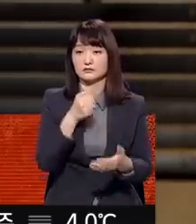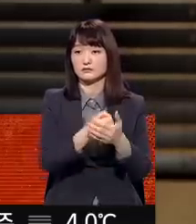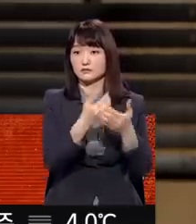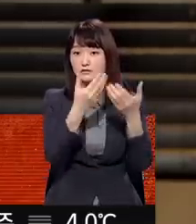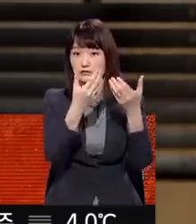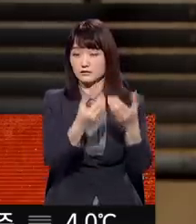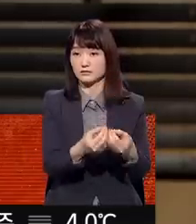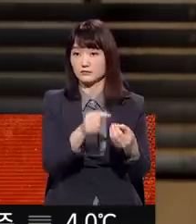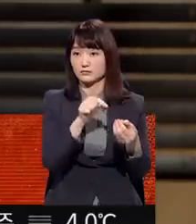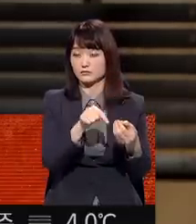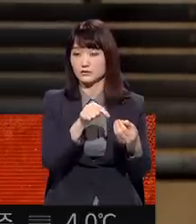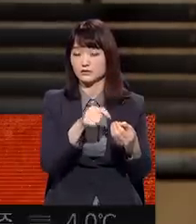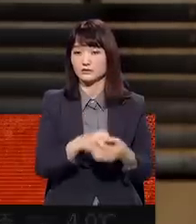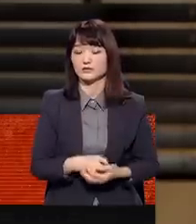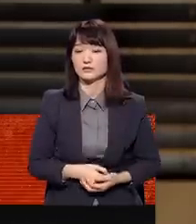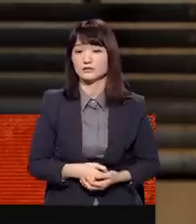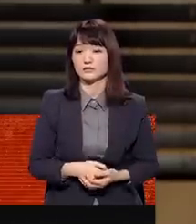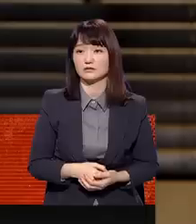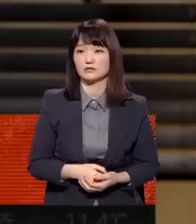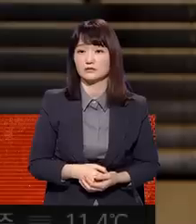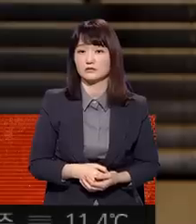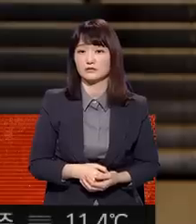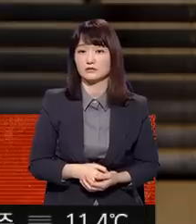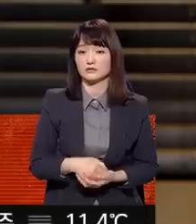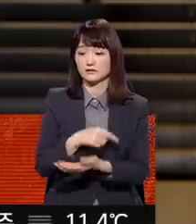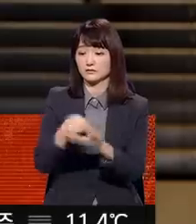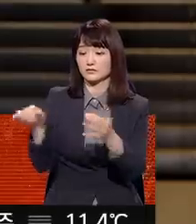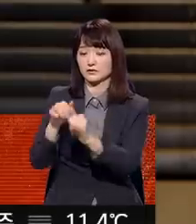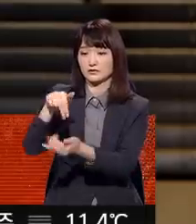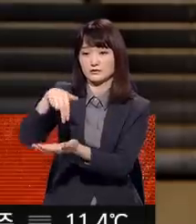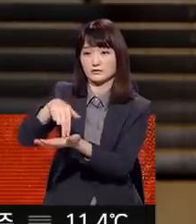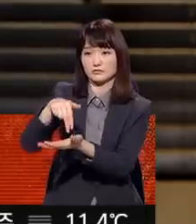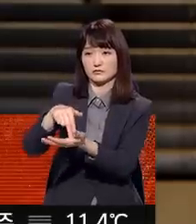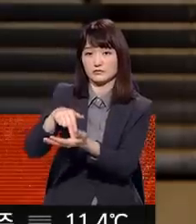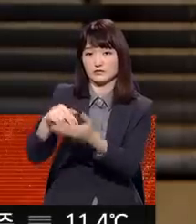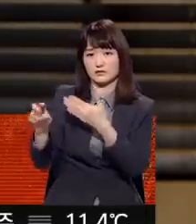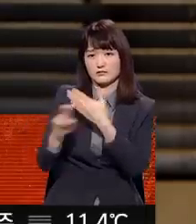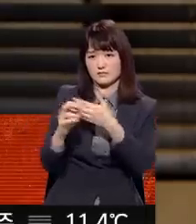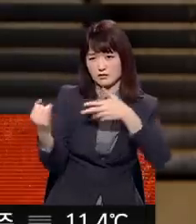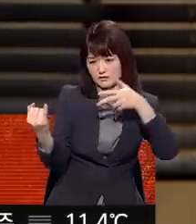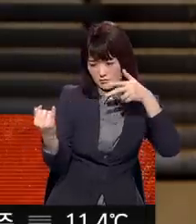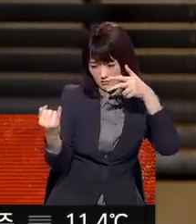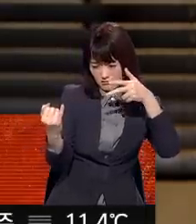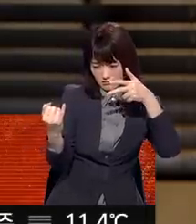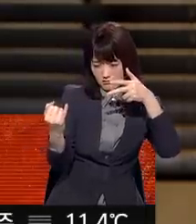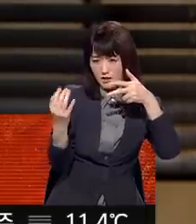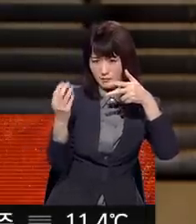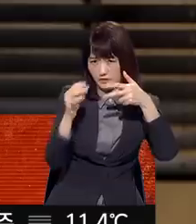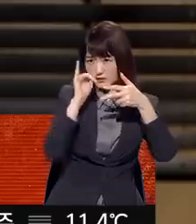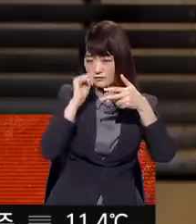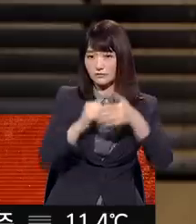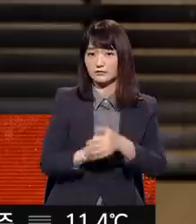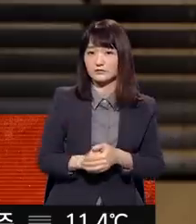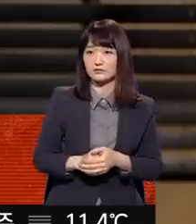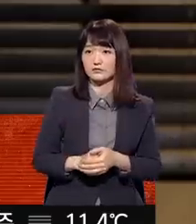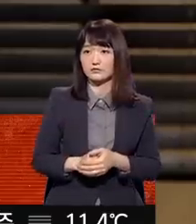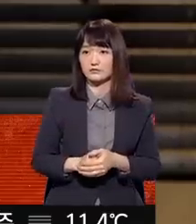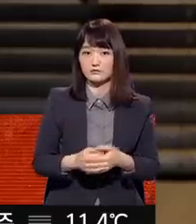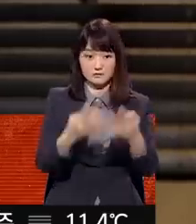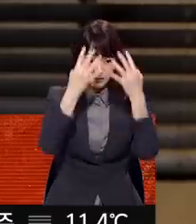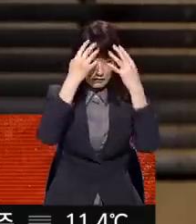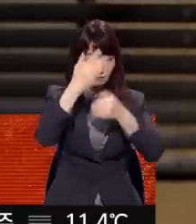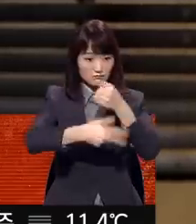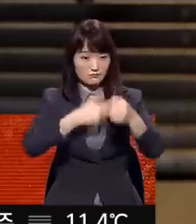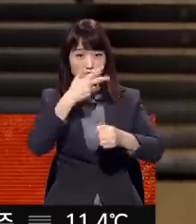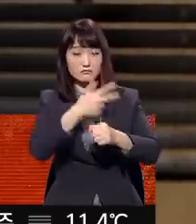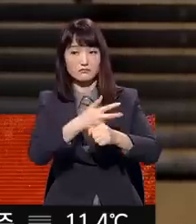돼 있지만 피해자 기준으로 대다수 촬영죄, 불법 촬영죄가 성립하는 기조가 많습니다. 만약에 성립한다면 7년 이하의